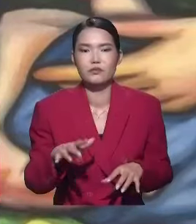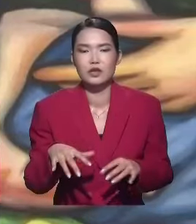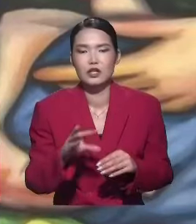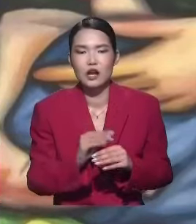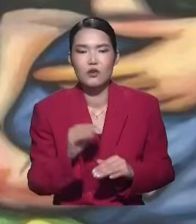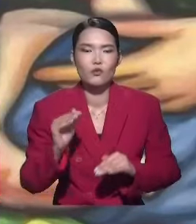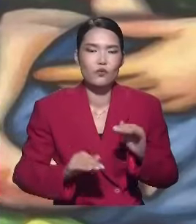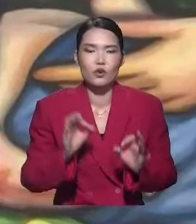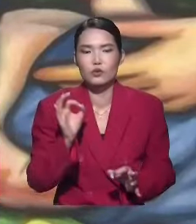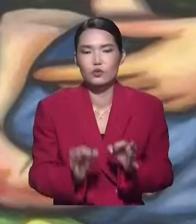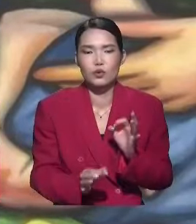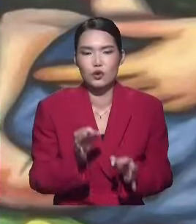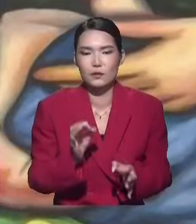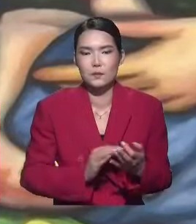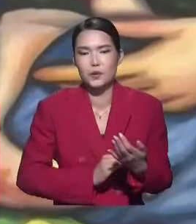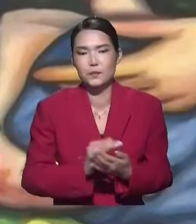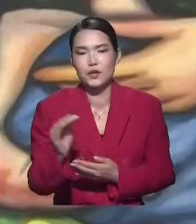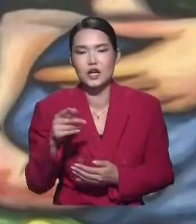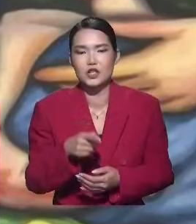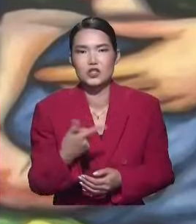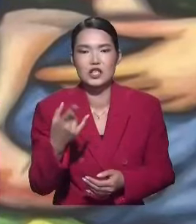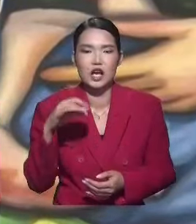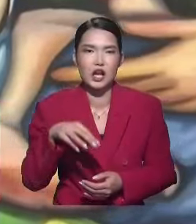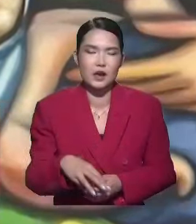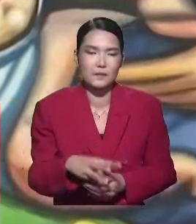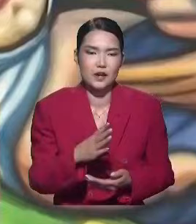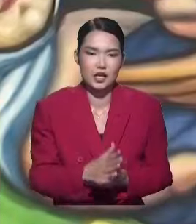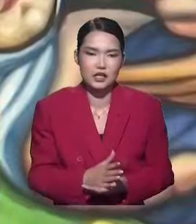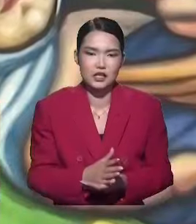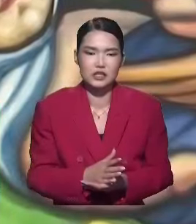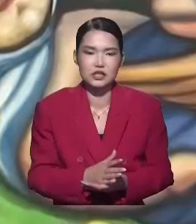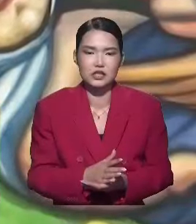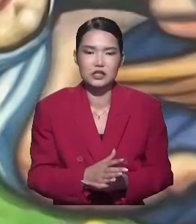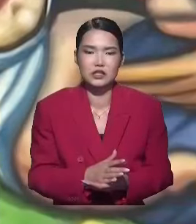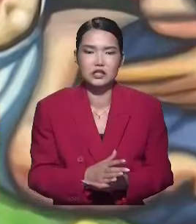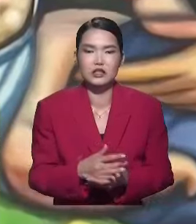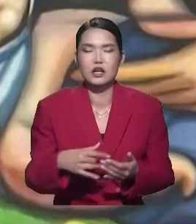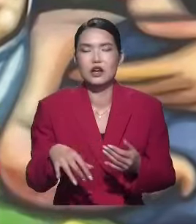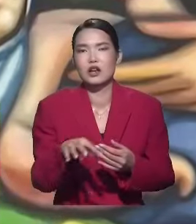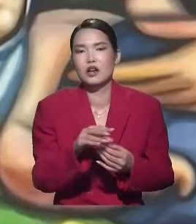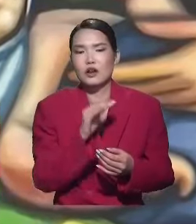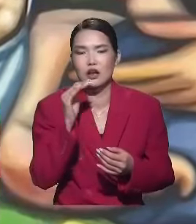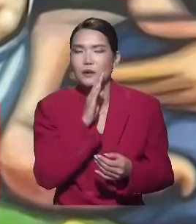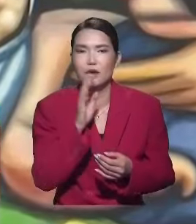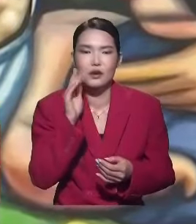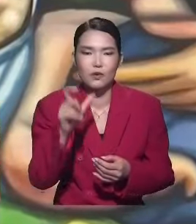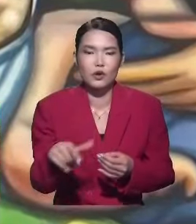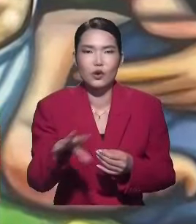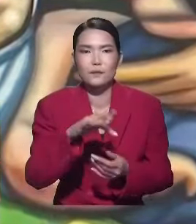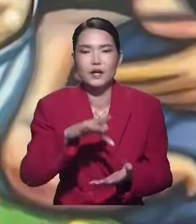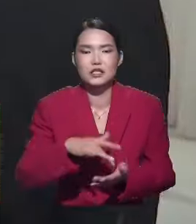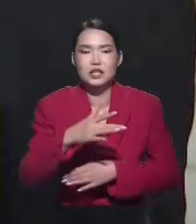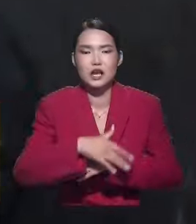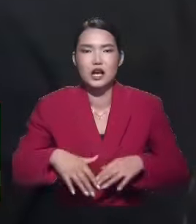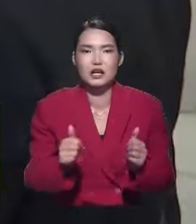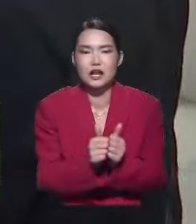они сейчас свыше 2000 грамм. На грудном вскармливании находятся все трое рядом с